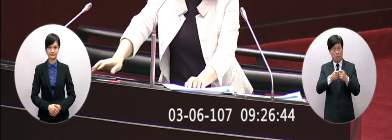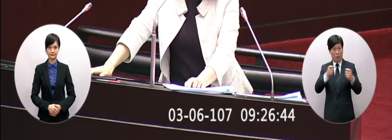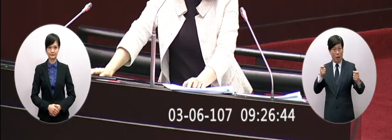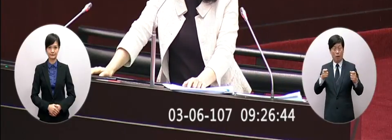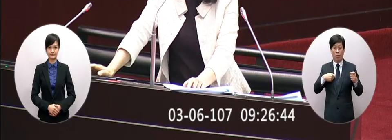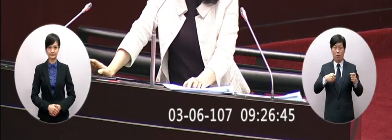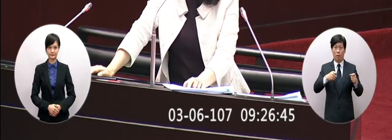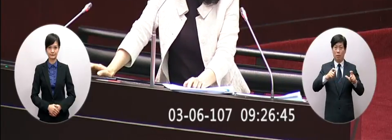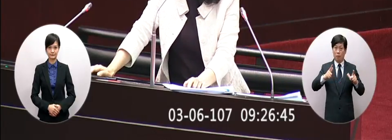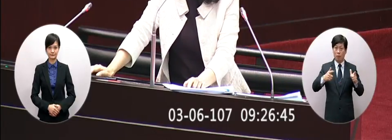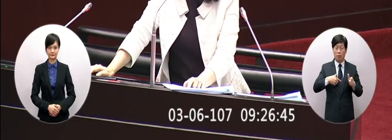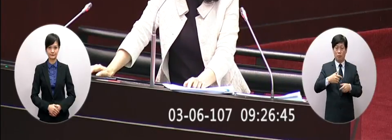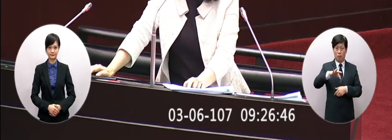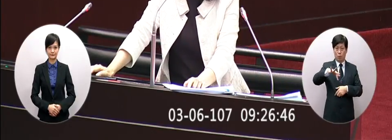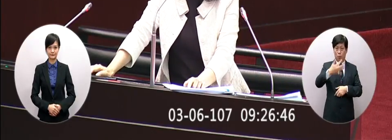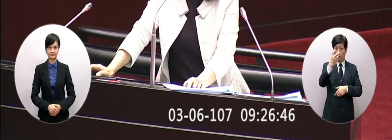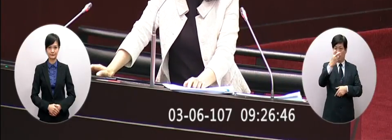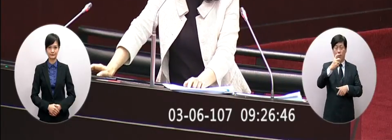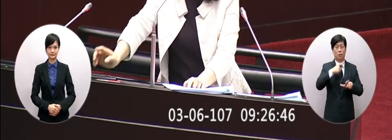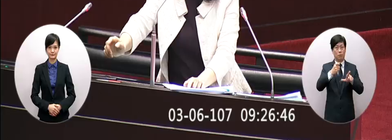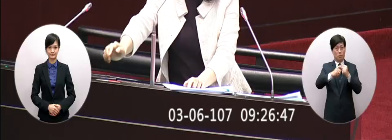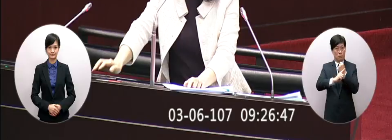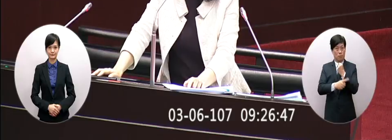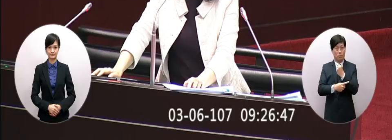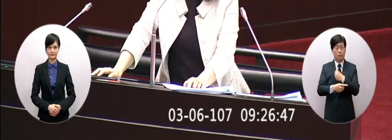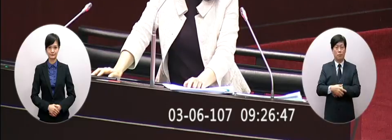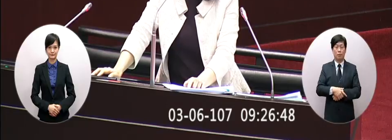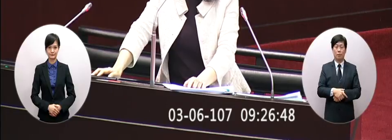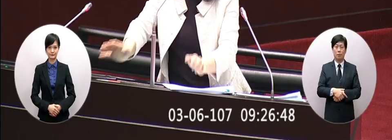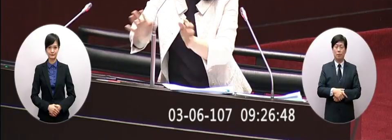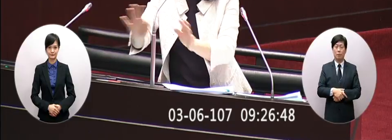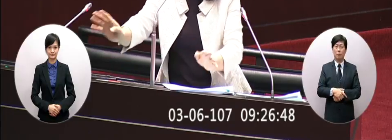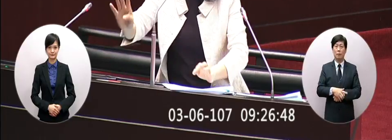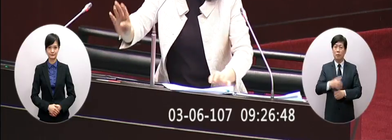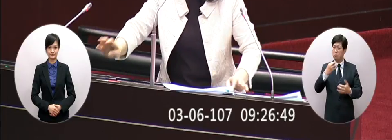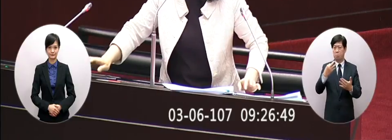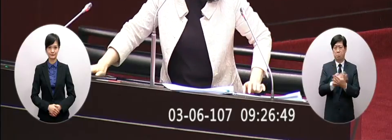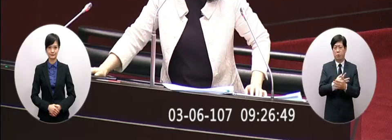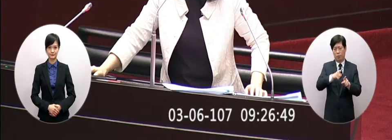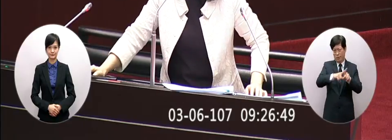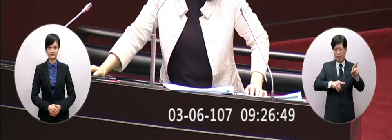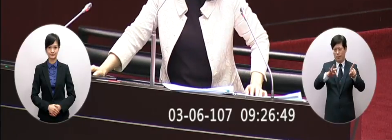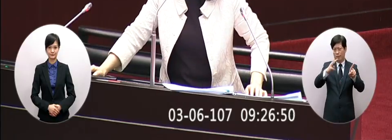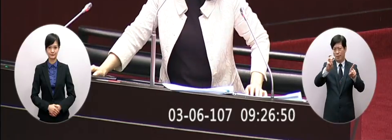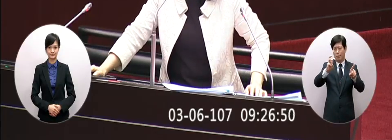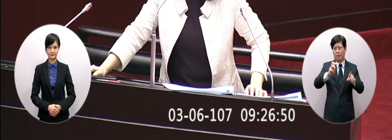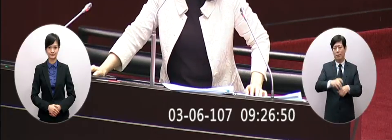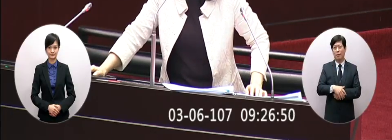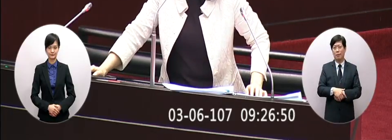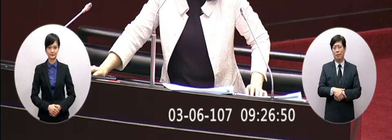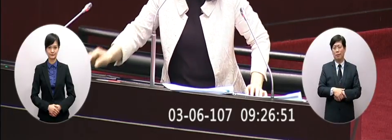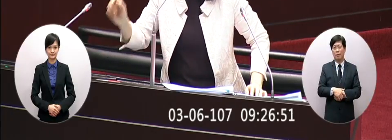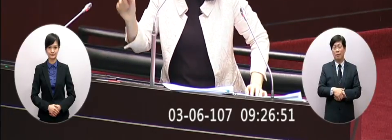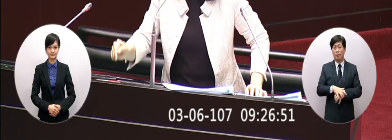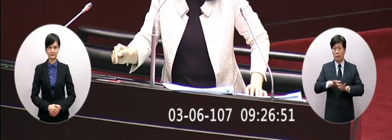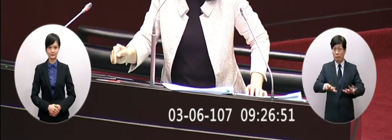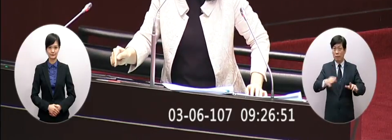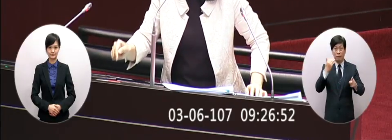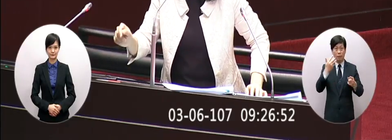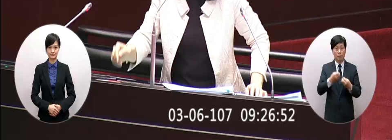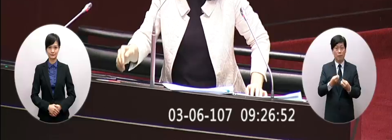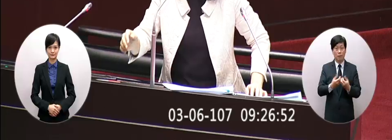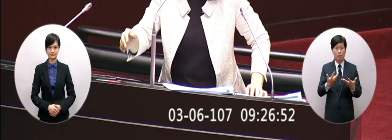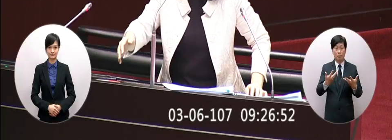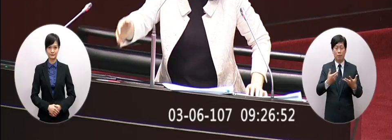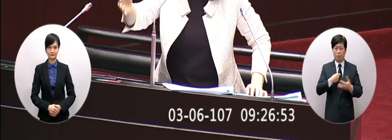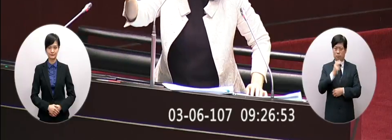在的桥面啊是520公尺，520米，所以它不足430米。所以这个部